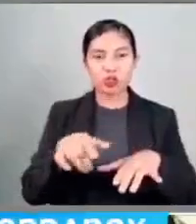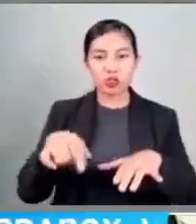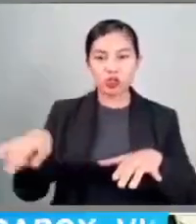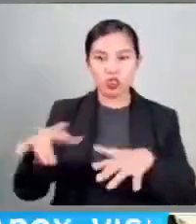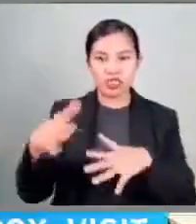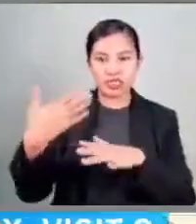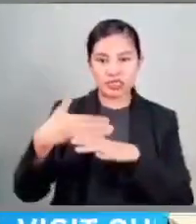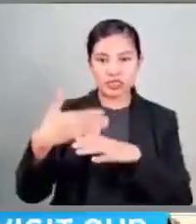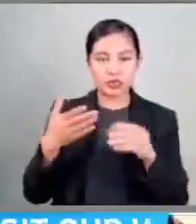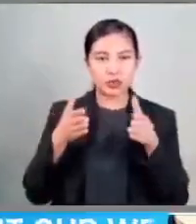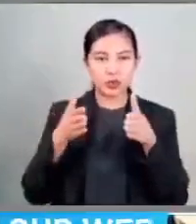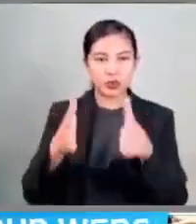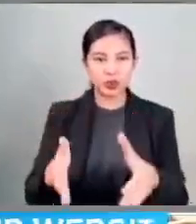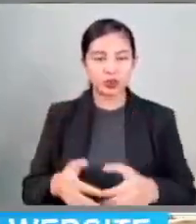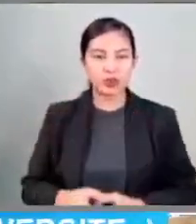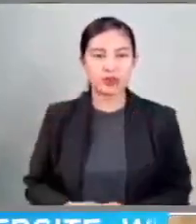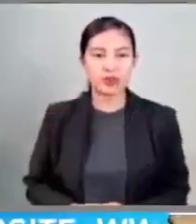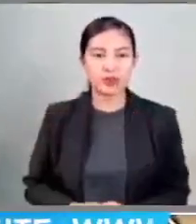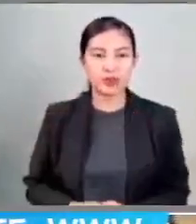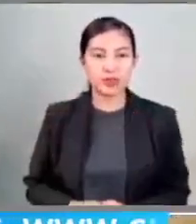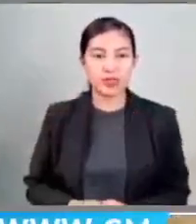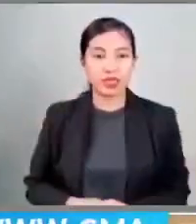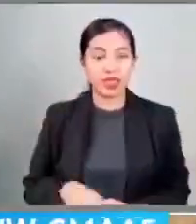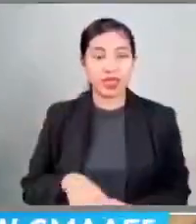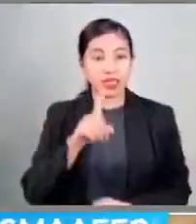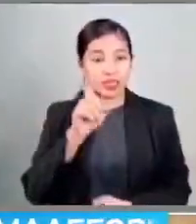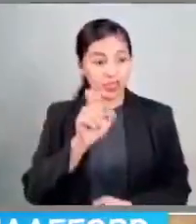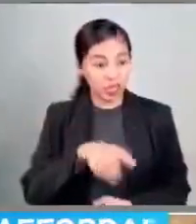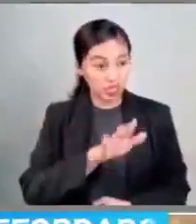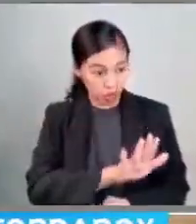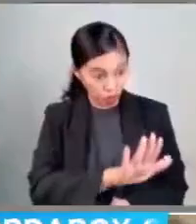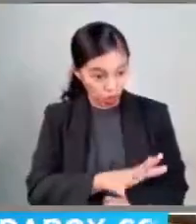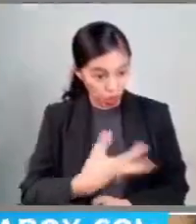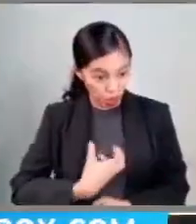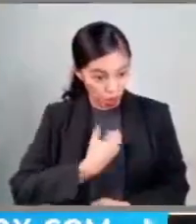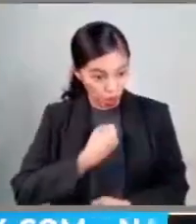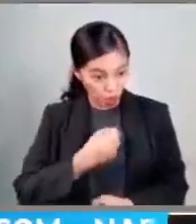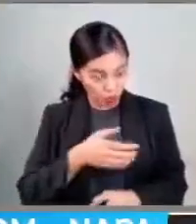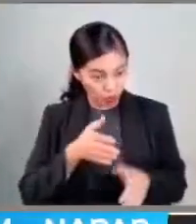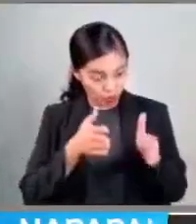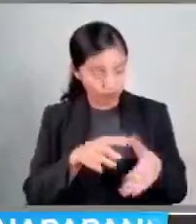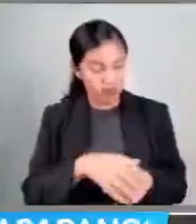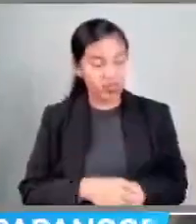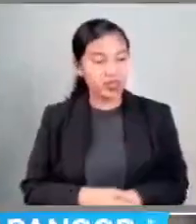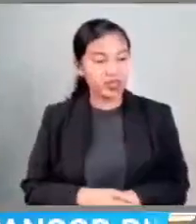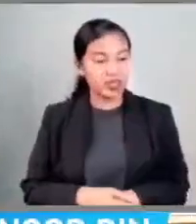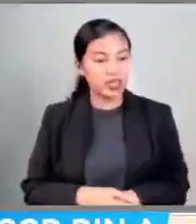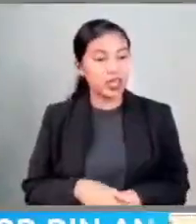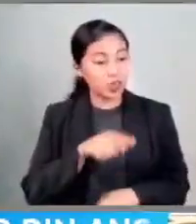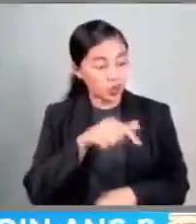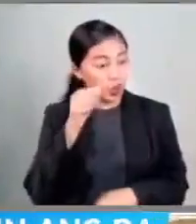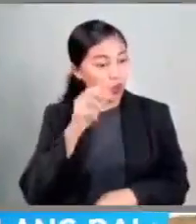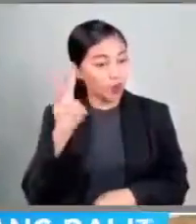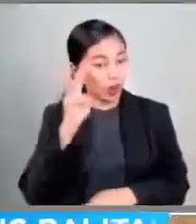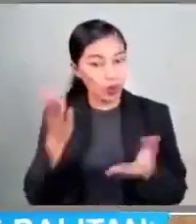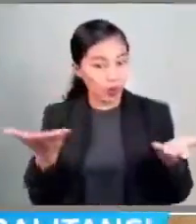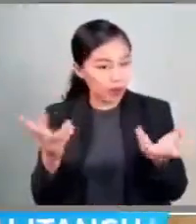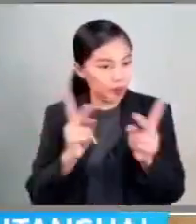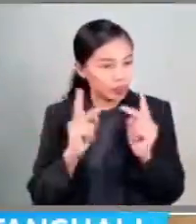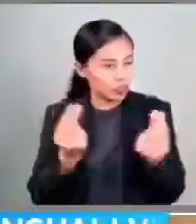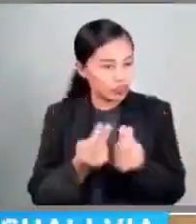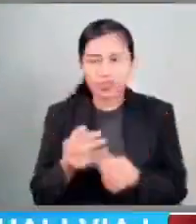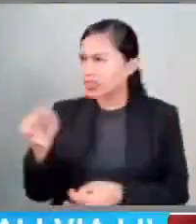Sa'yo ba yan? Sa'yo ba yan? Opo. Okay, sa'yo yan, di ba? Alam mo ba kung nasaan ka nakapwesto? O, alam ko po. O, tama ba